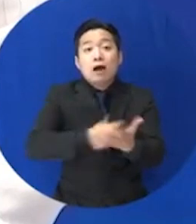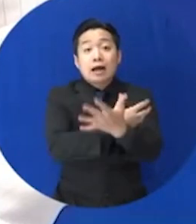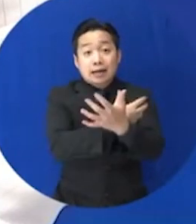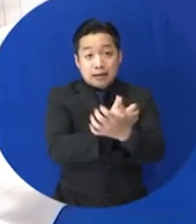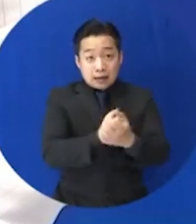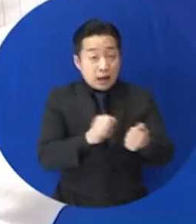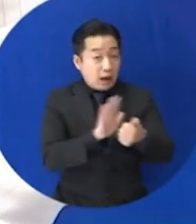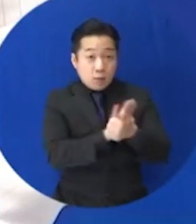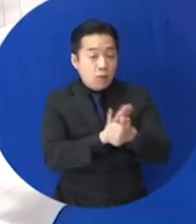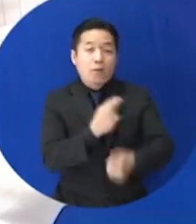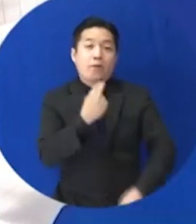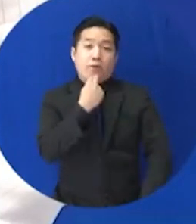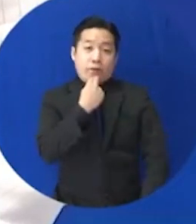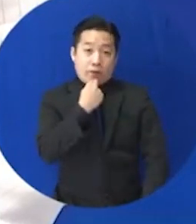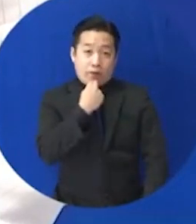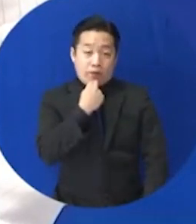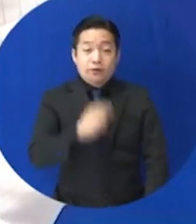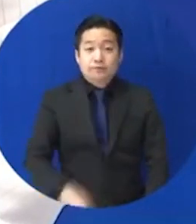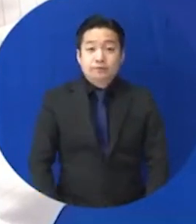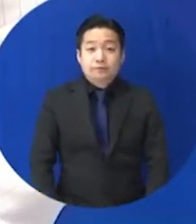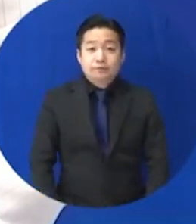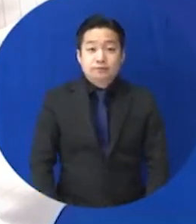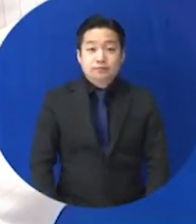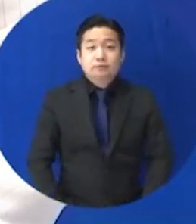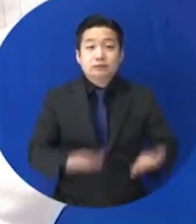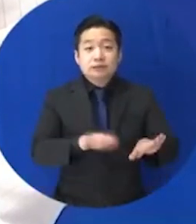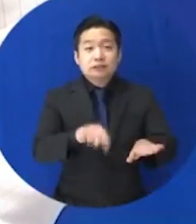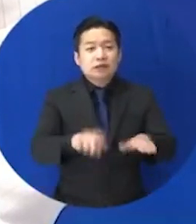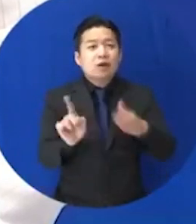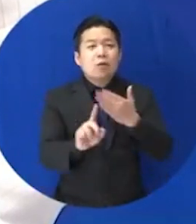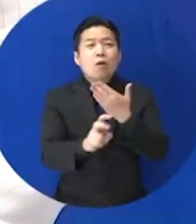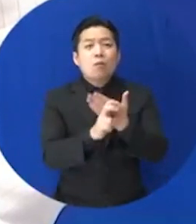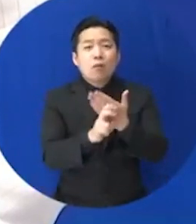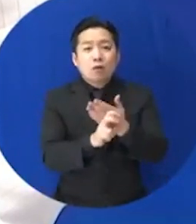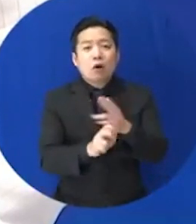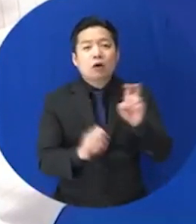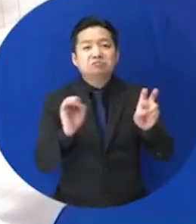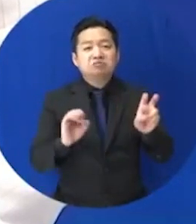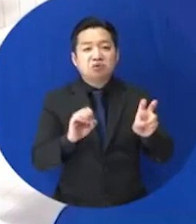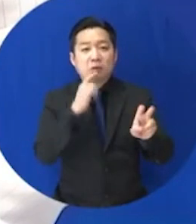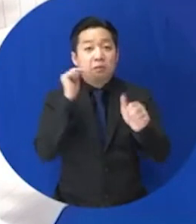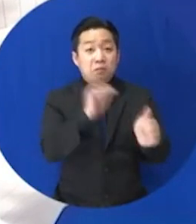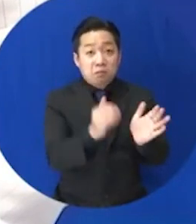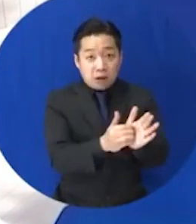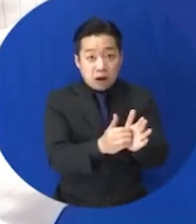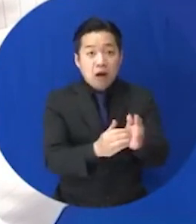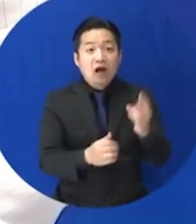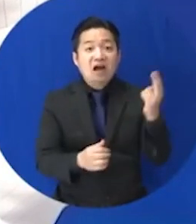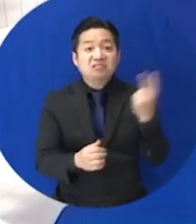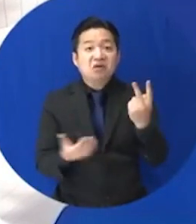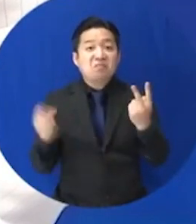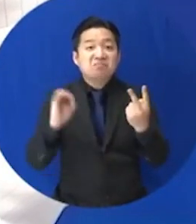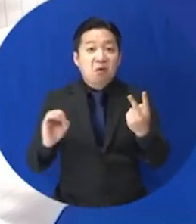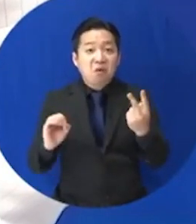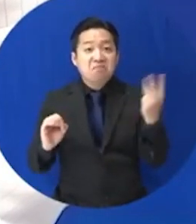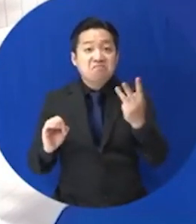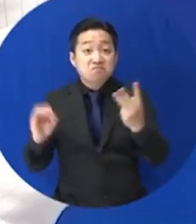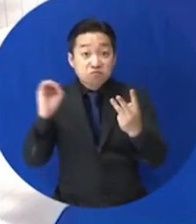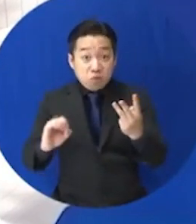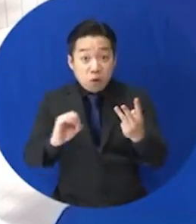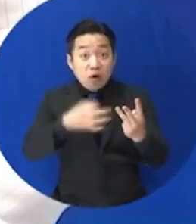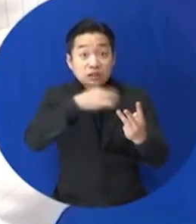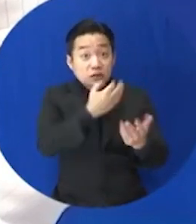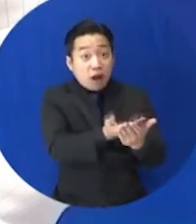보호하는 경우는 많지는 않습니다. 근데 이거는 불법으로 예를 들면 20%만 받아라 라고 했는데 막 2000%, 3000% 이렇게